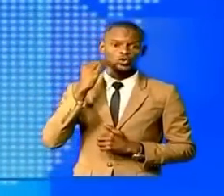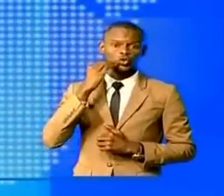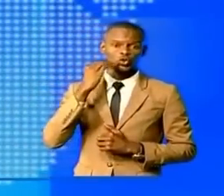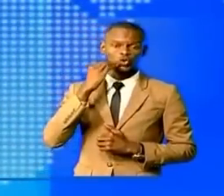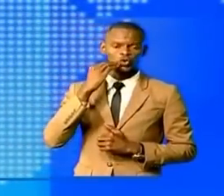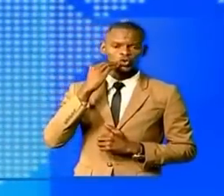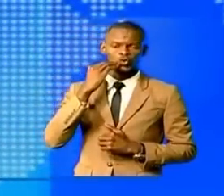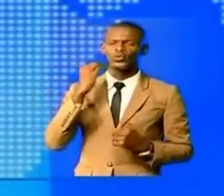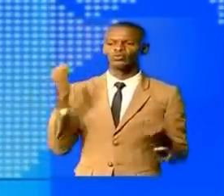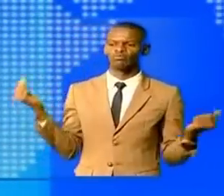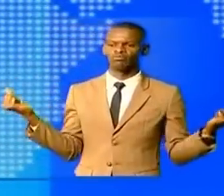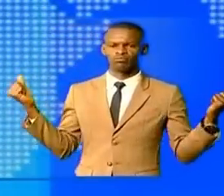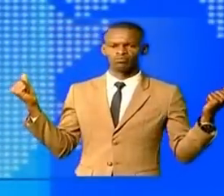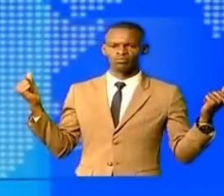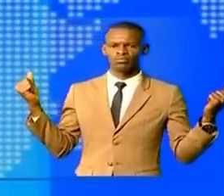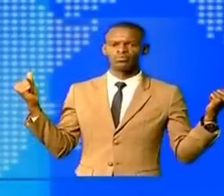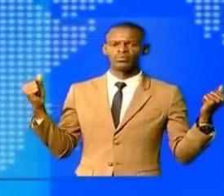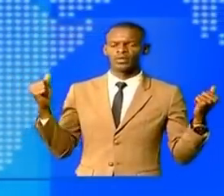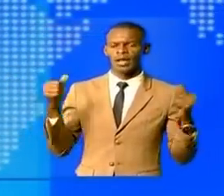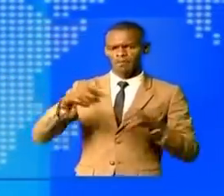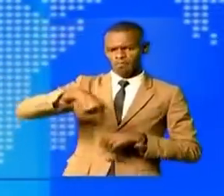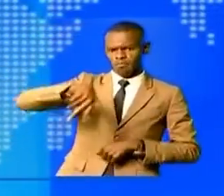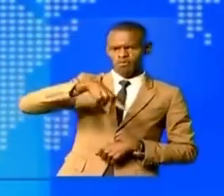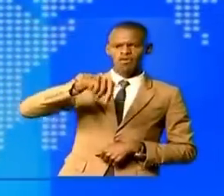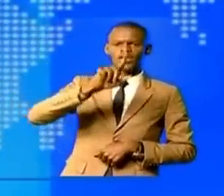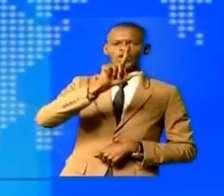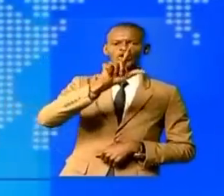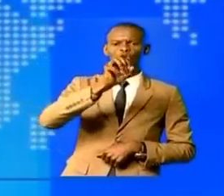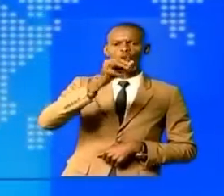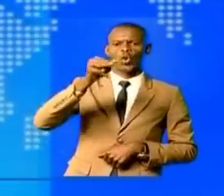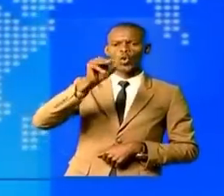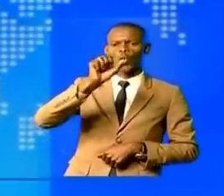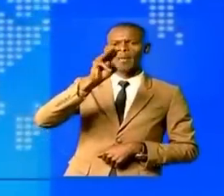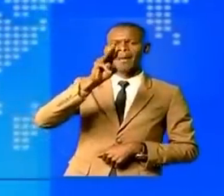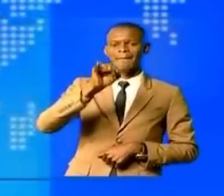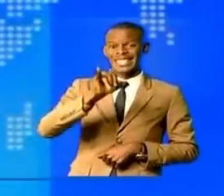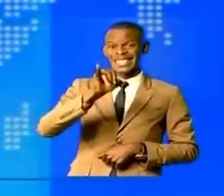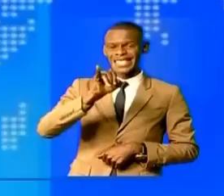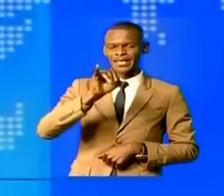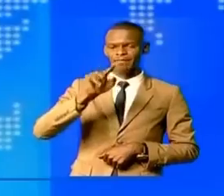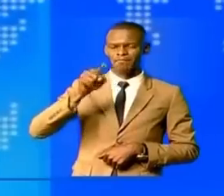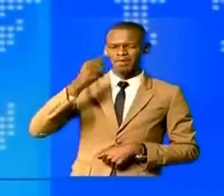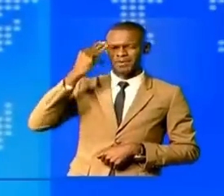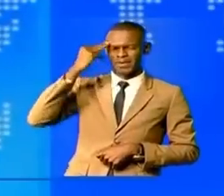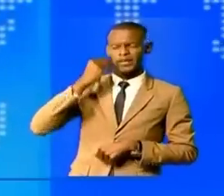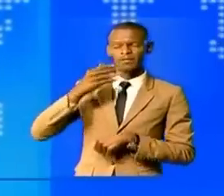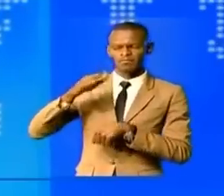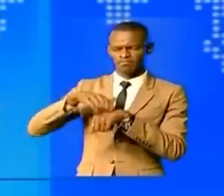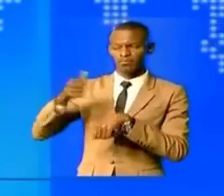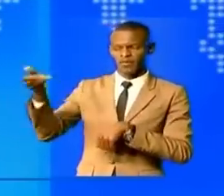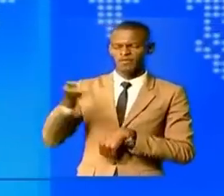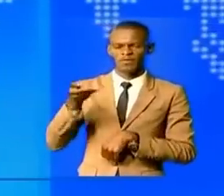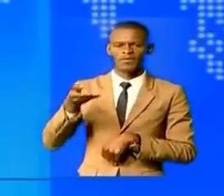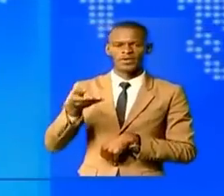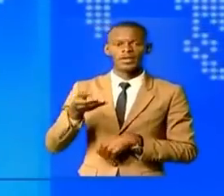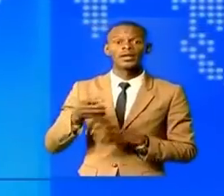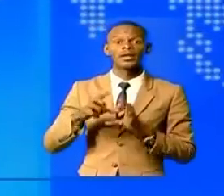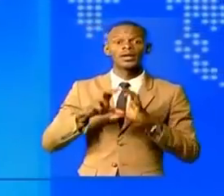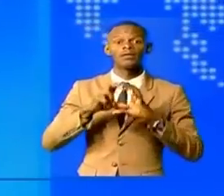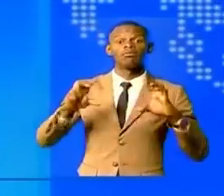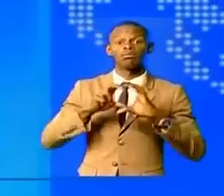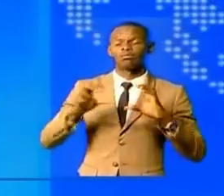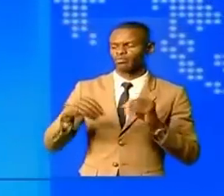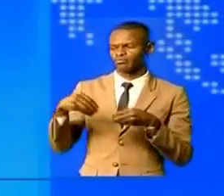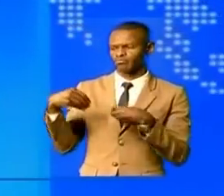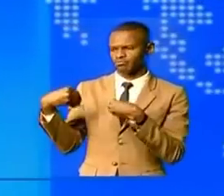nouvel évêque. Le chef du gouvernement, Jean-Michel Samalou Kondé, est invité à cette cérémonie. Une invitation lui a été remise par les élus de